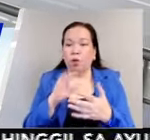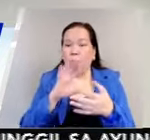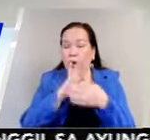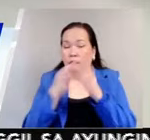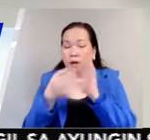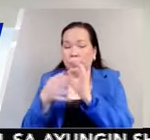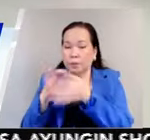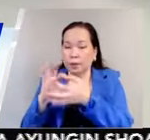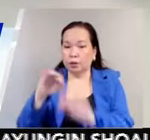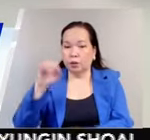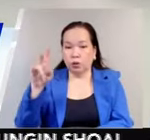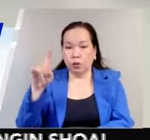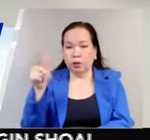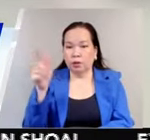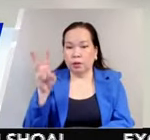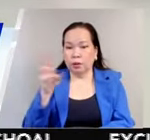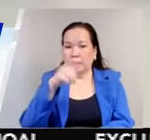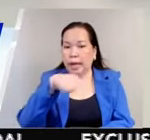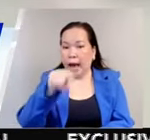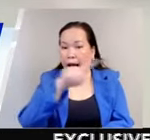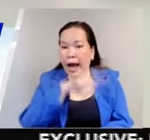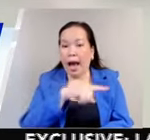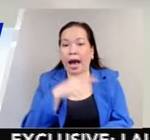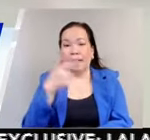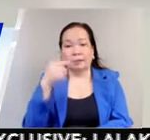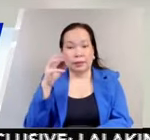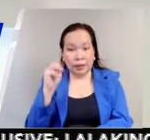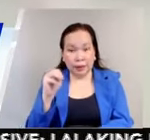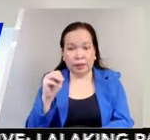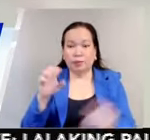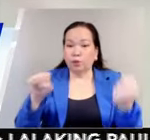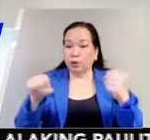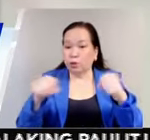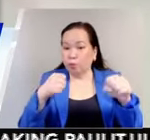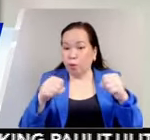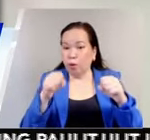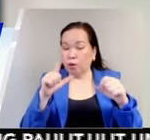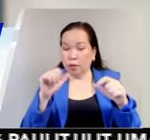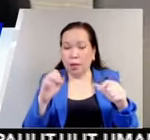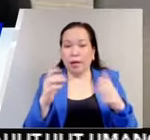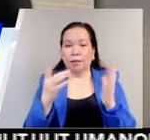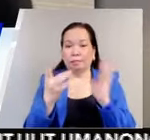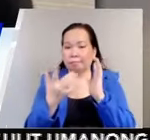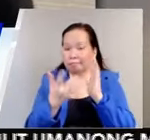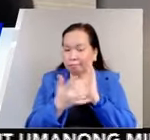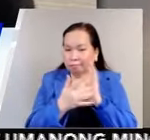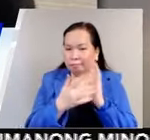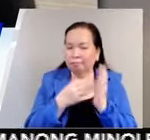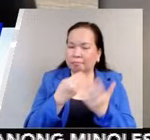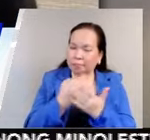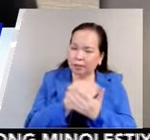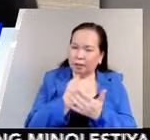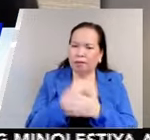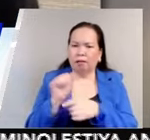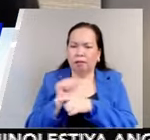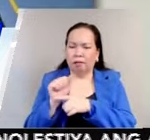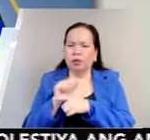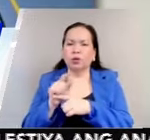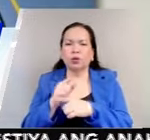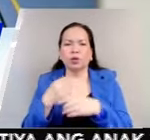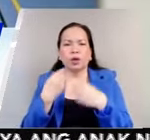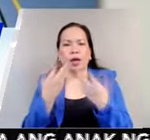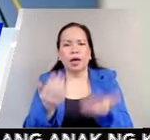mga gym, sports lab, medical facility at training equipment para makapaghanda ang mga Filipino